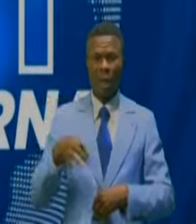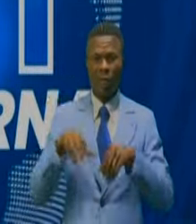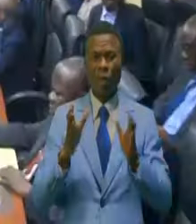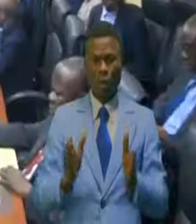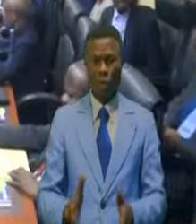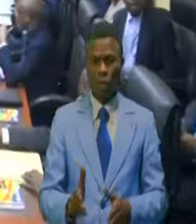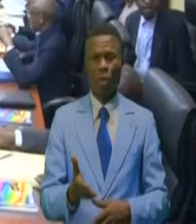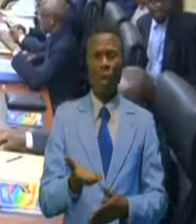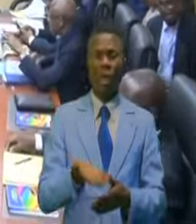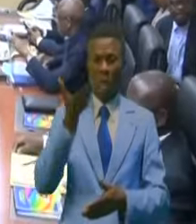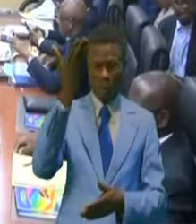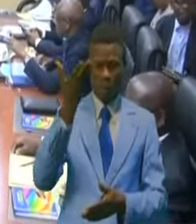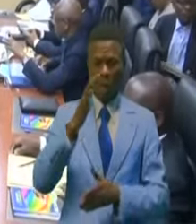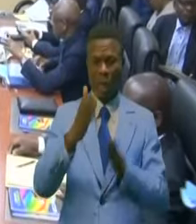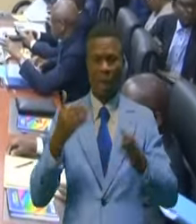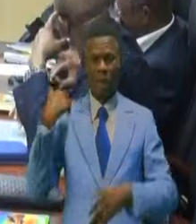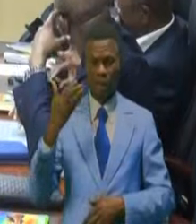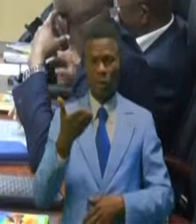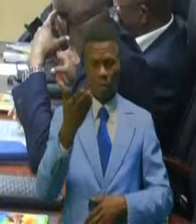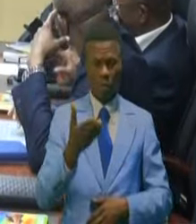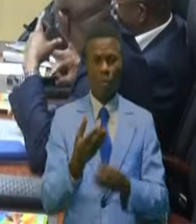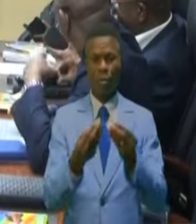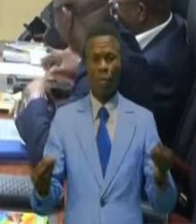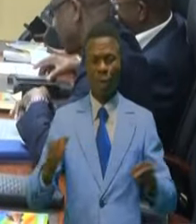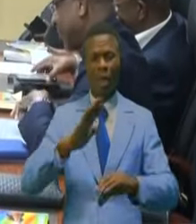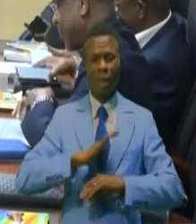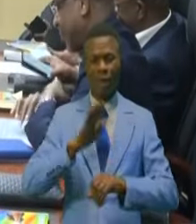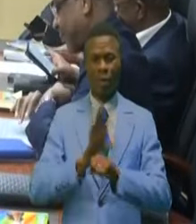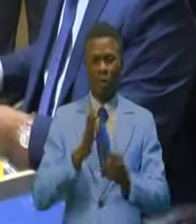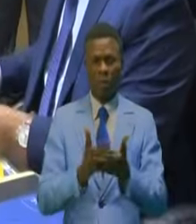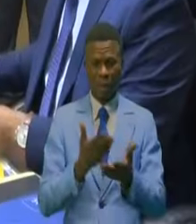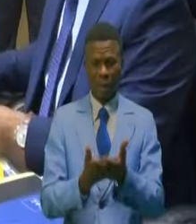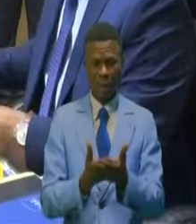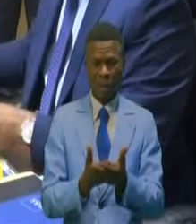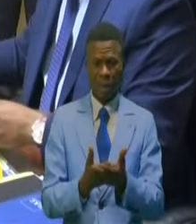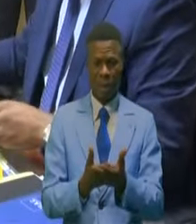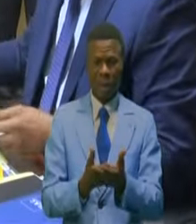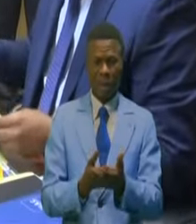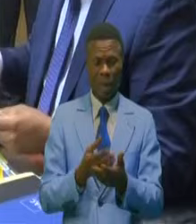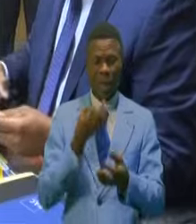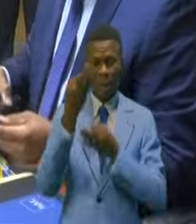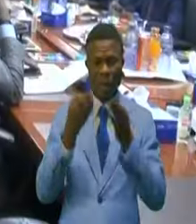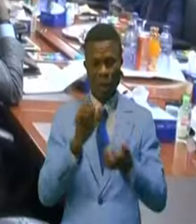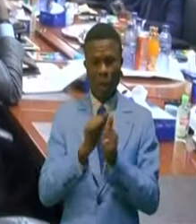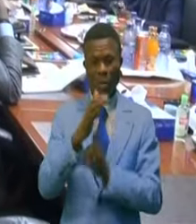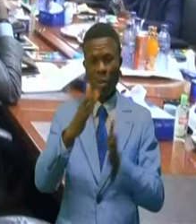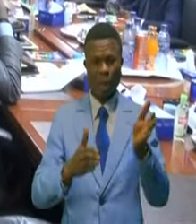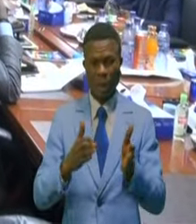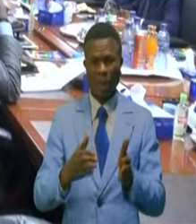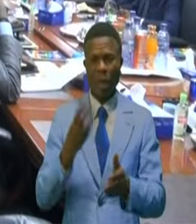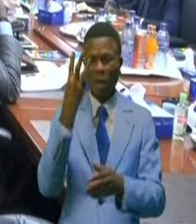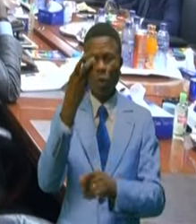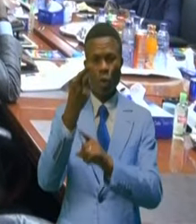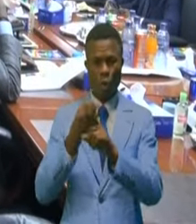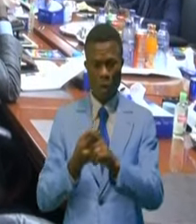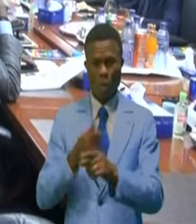Ziloya. Ces résultats sont plus que satisfaisants. Le passage en revue des recettes douanières et accisiennes à